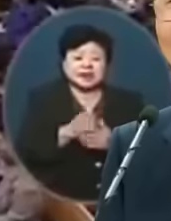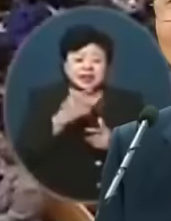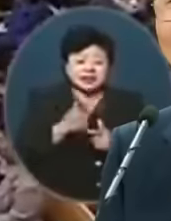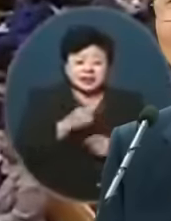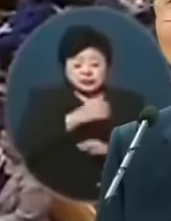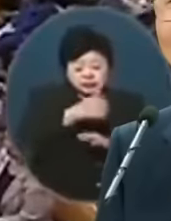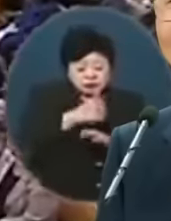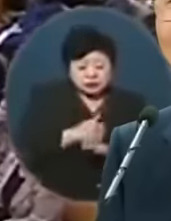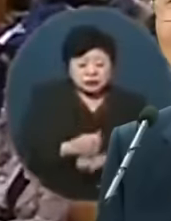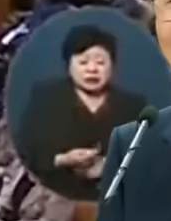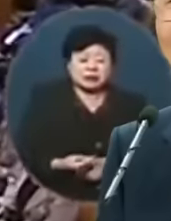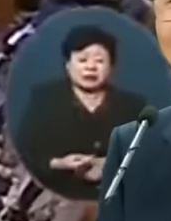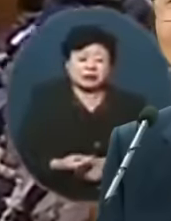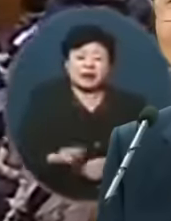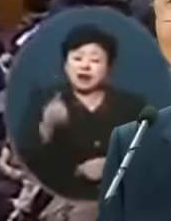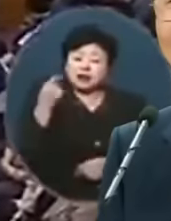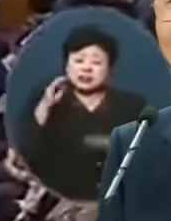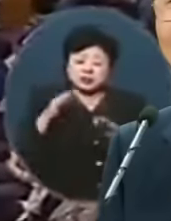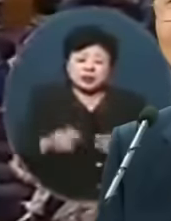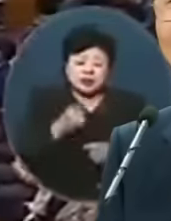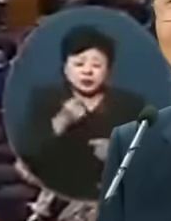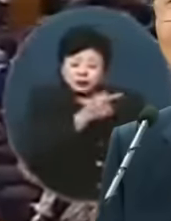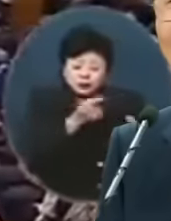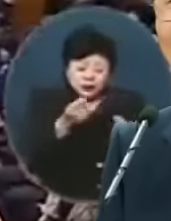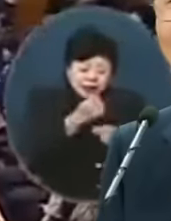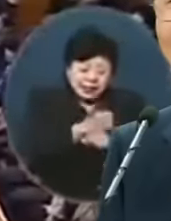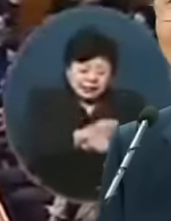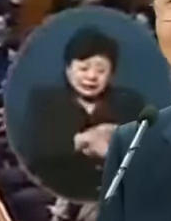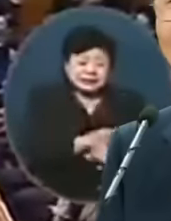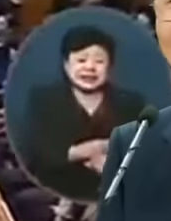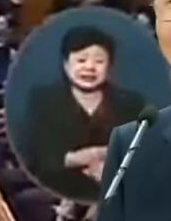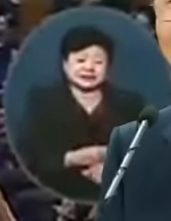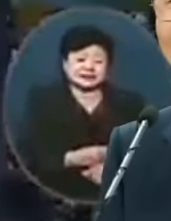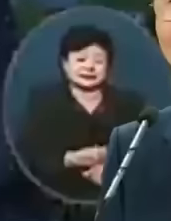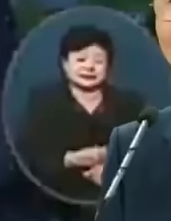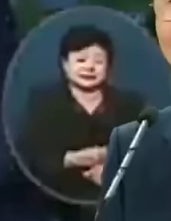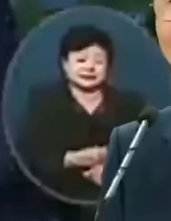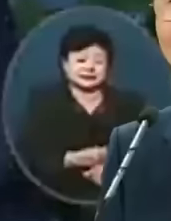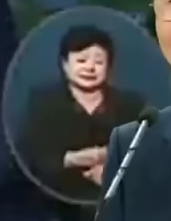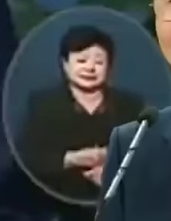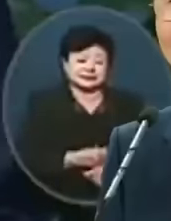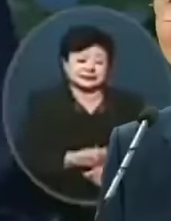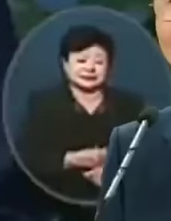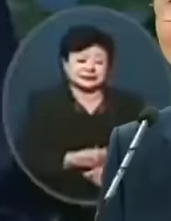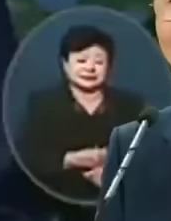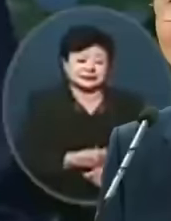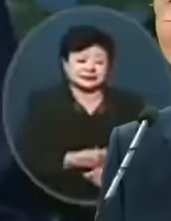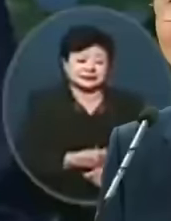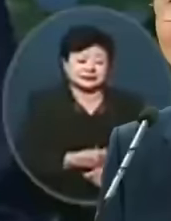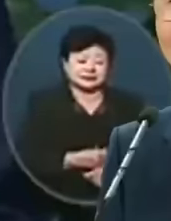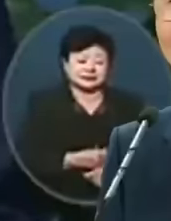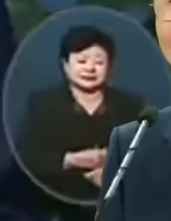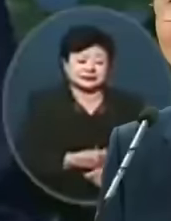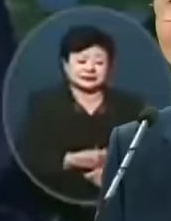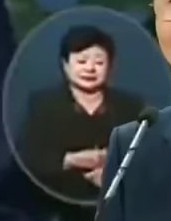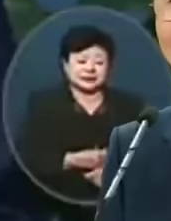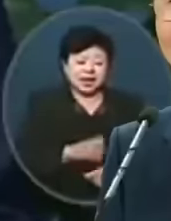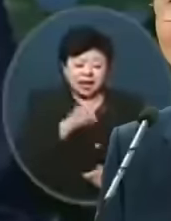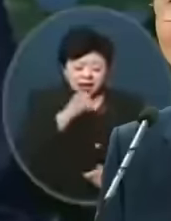예수 그리스도는 어제나 오늘이나 영원토록 동일하시고 결코 너를 떠나지 않냐고